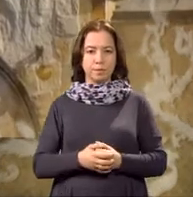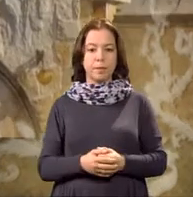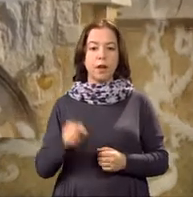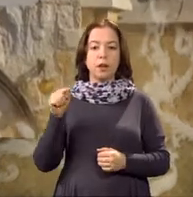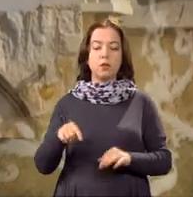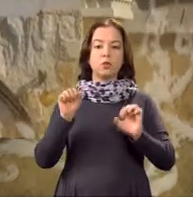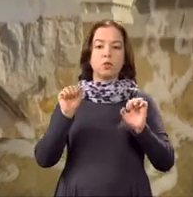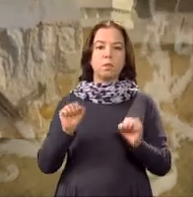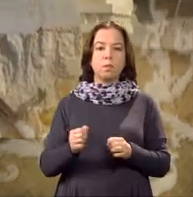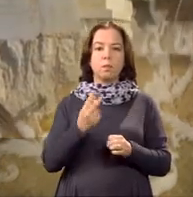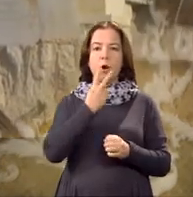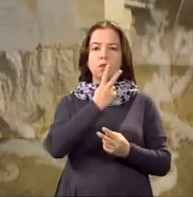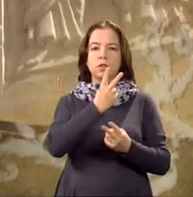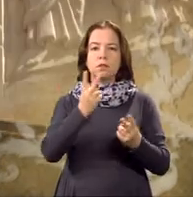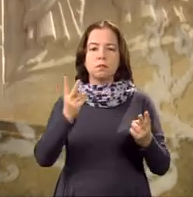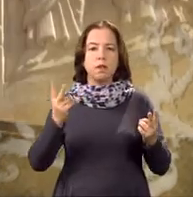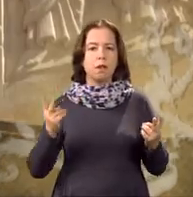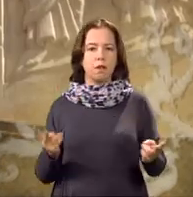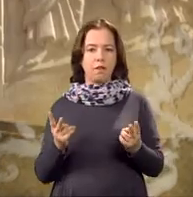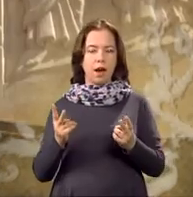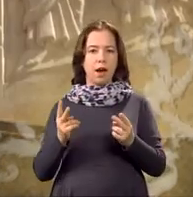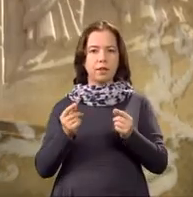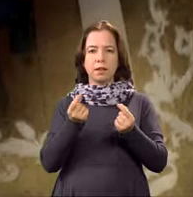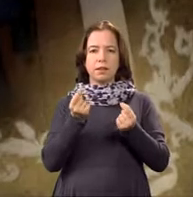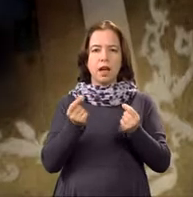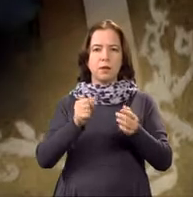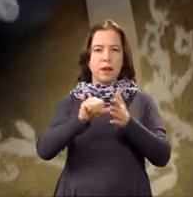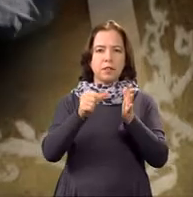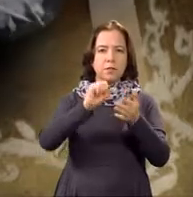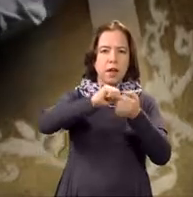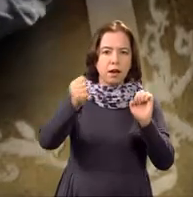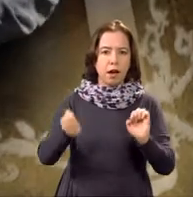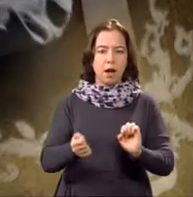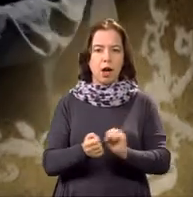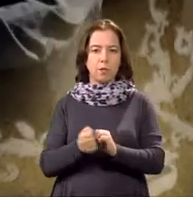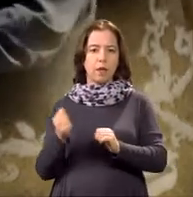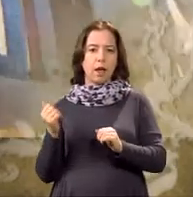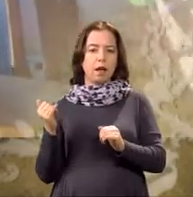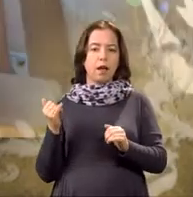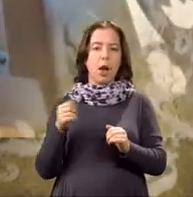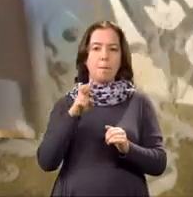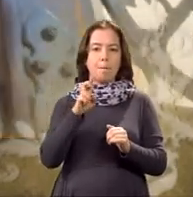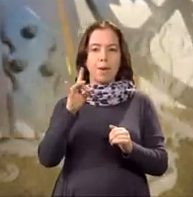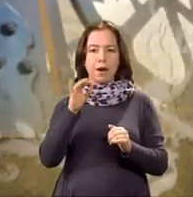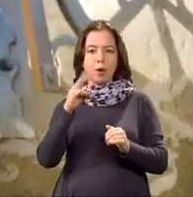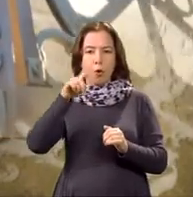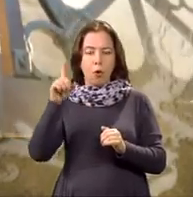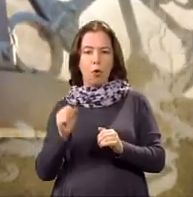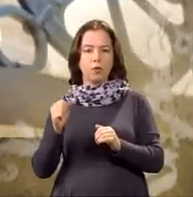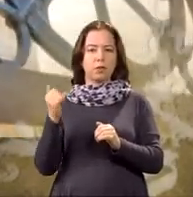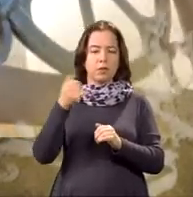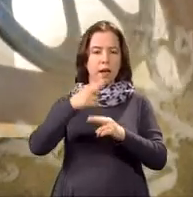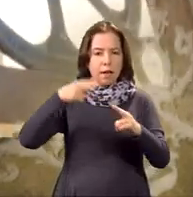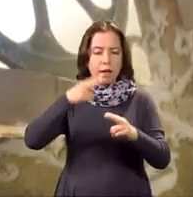Тут можна милуватися деталями різьблення по каменю, литвом у бронзі, ковальськими витворами,